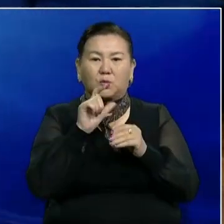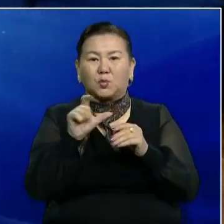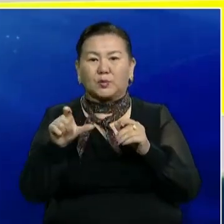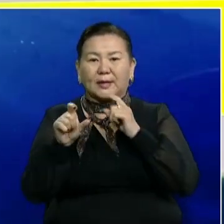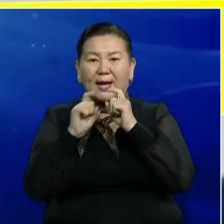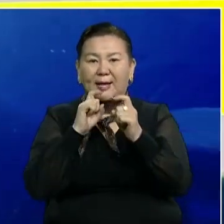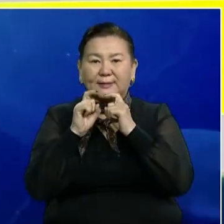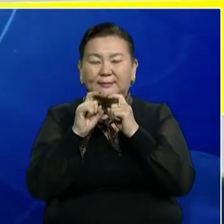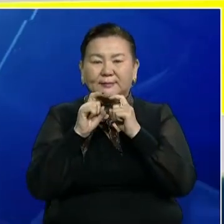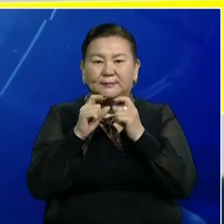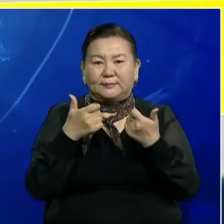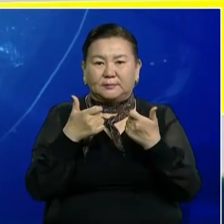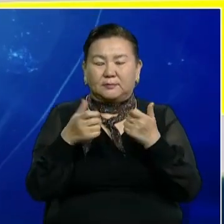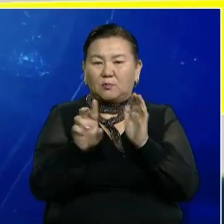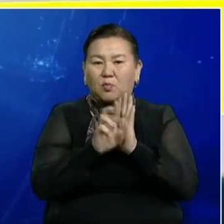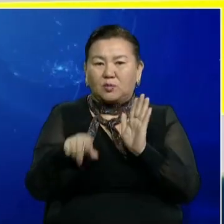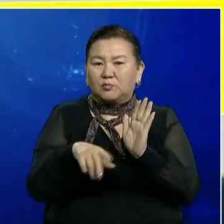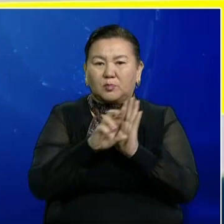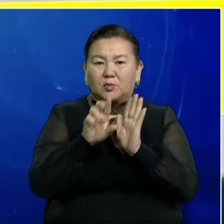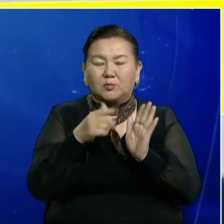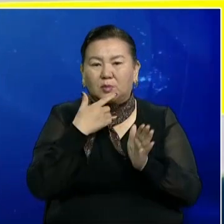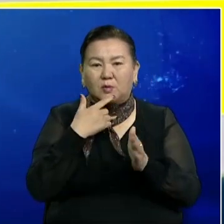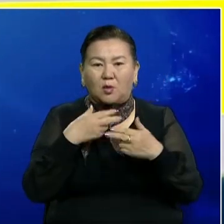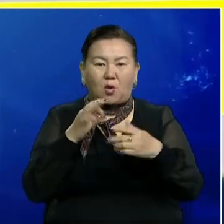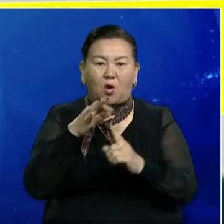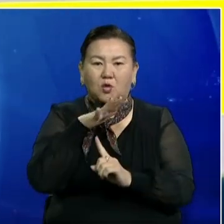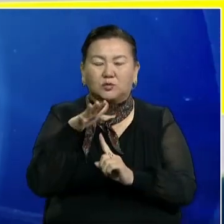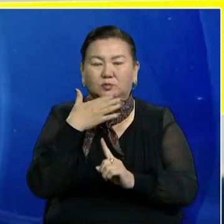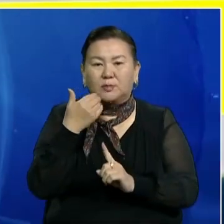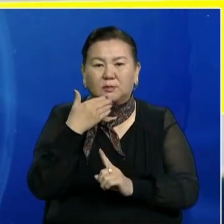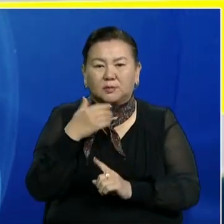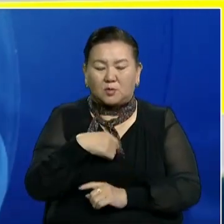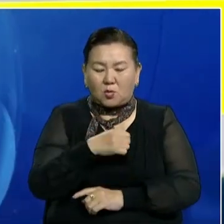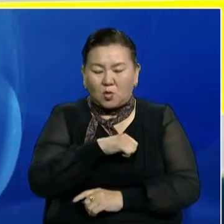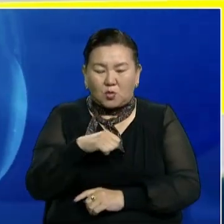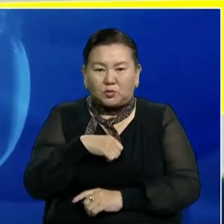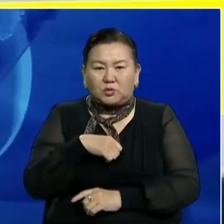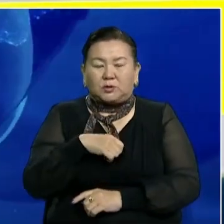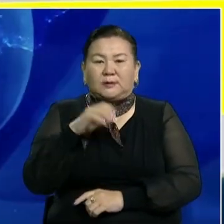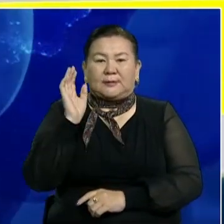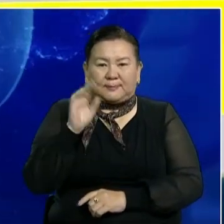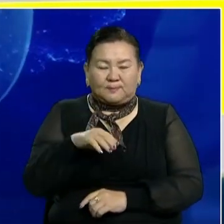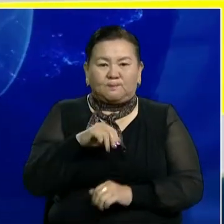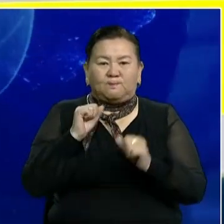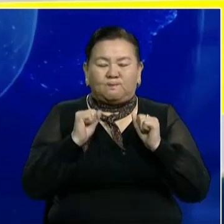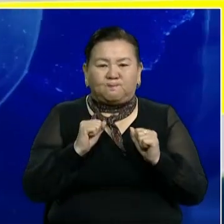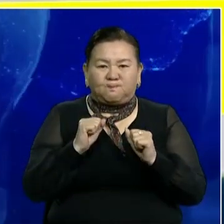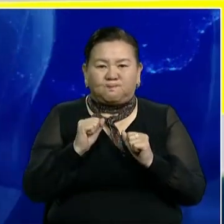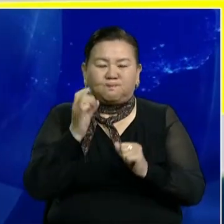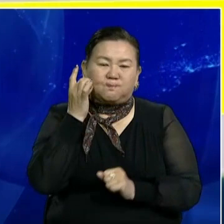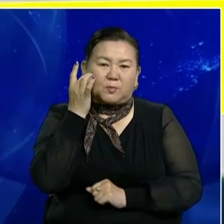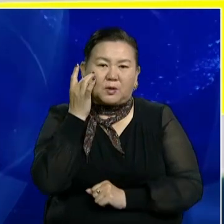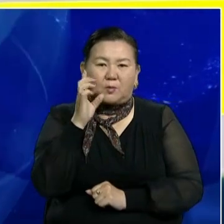ч тий бид нар тунд хэр тийм болцоо байхгүй наа. Орчин болц бүрдэхгүй байна. Бид нар ядаж өөртөө ч гэсэн тий ийм хүүхдийн болон